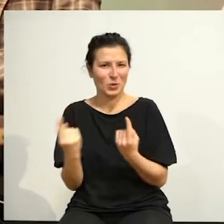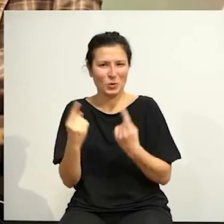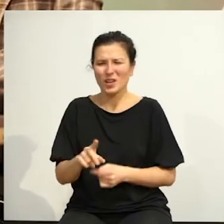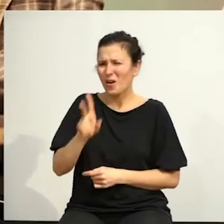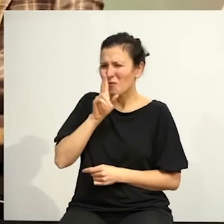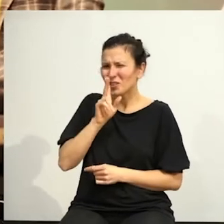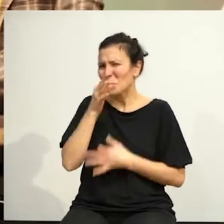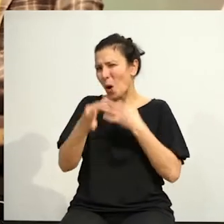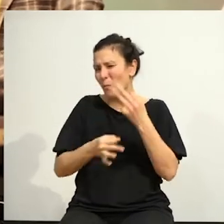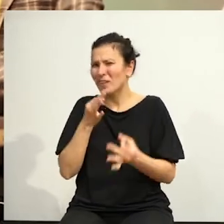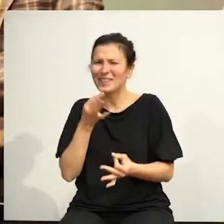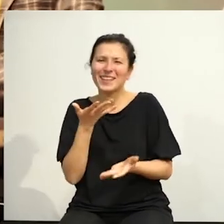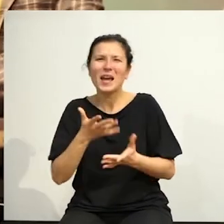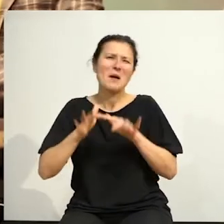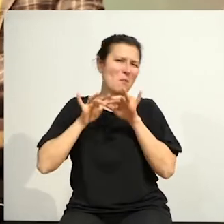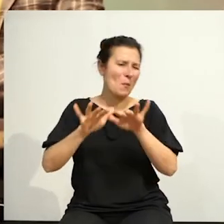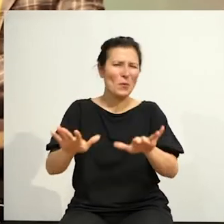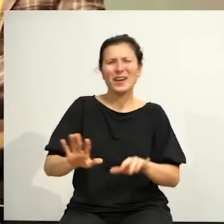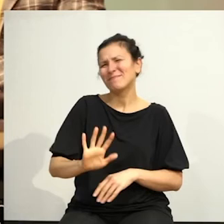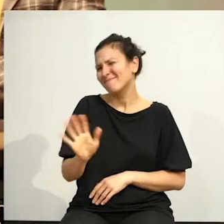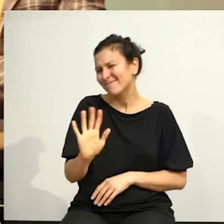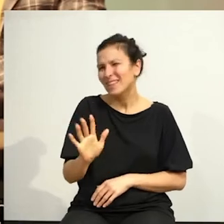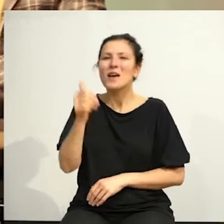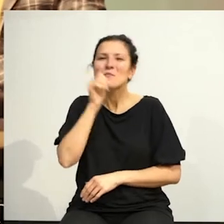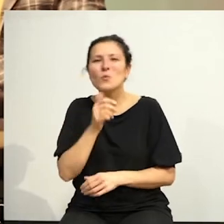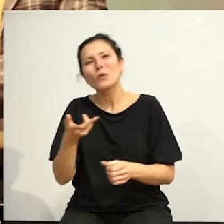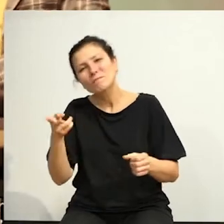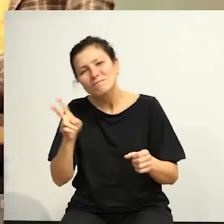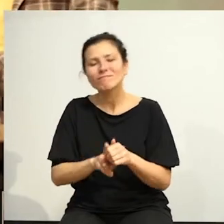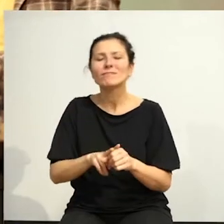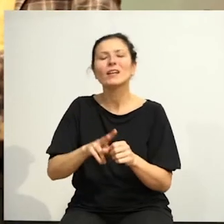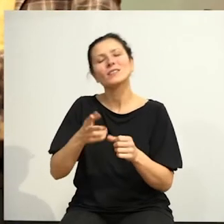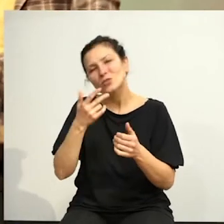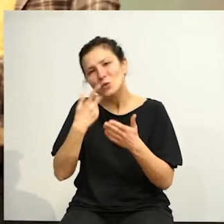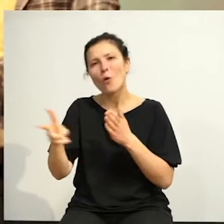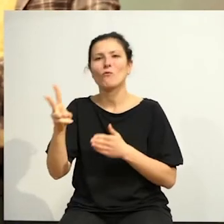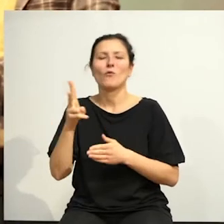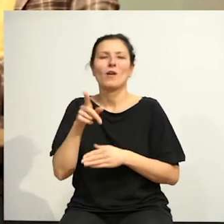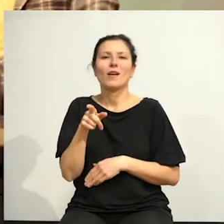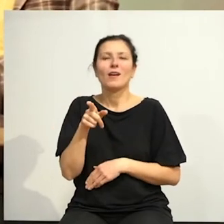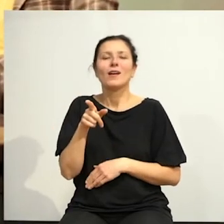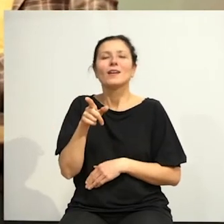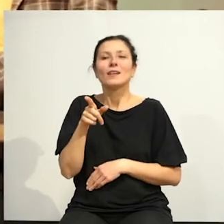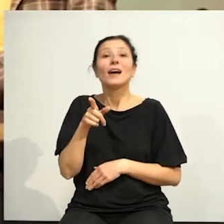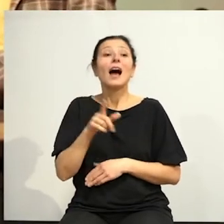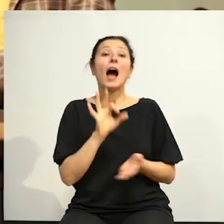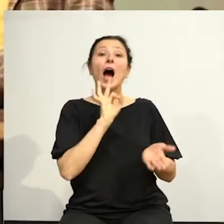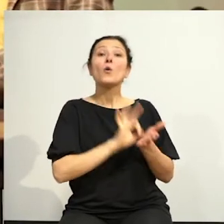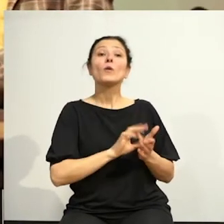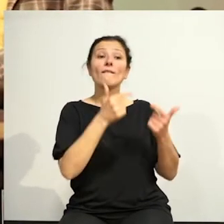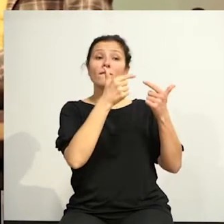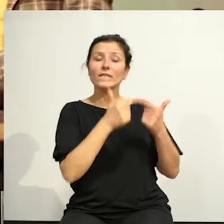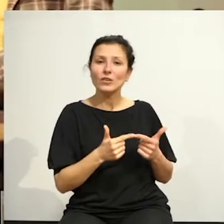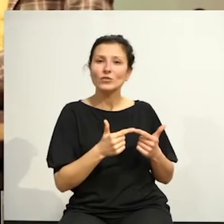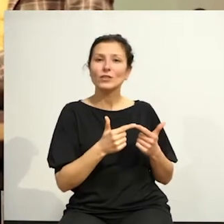opowiadania nie są takie nośne, jakby chciał, próbuje jeszcze raz, a z kolei przy poematach, na czym